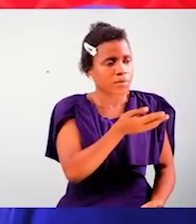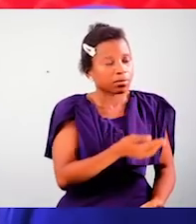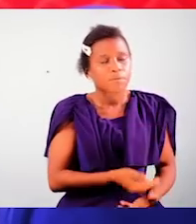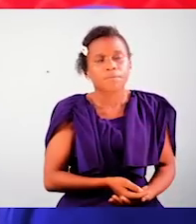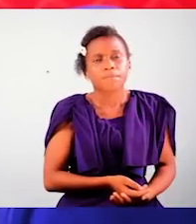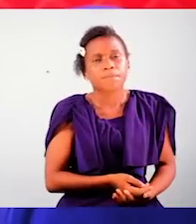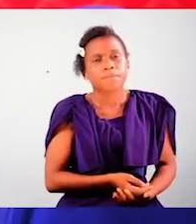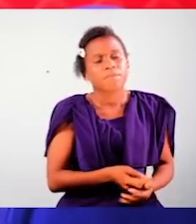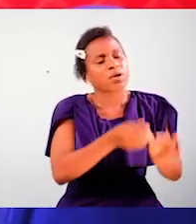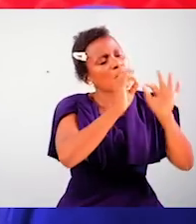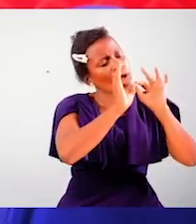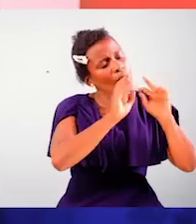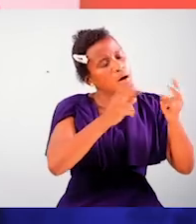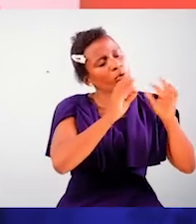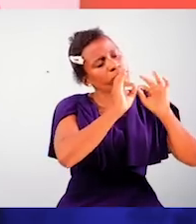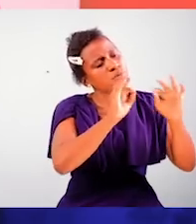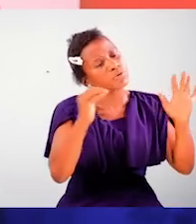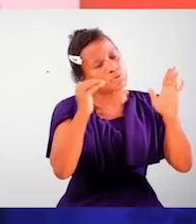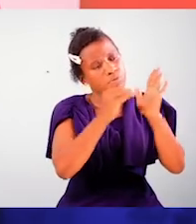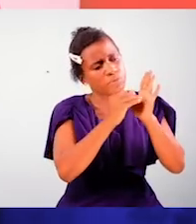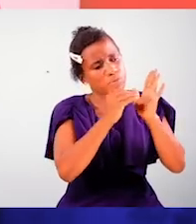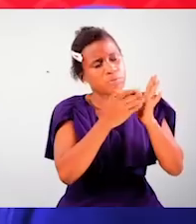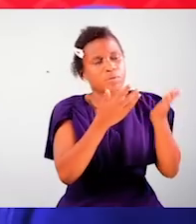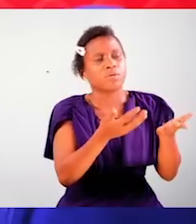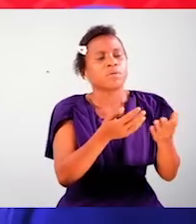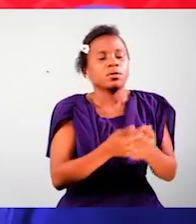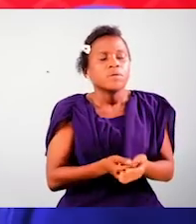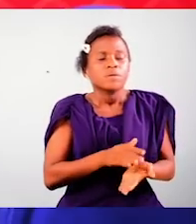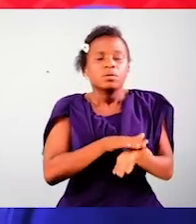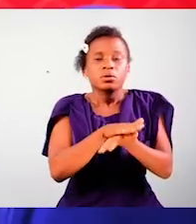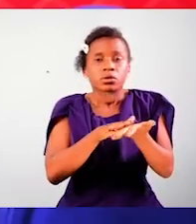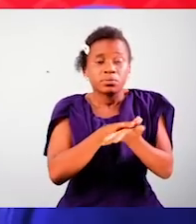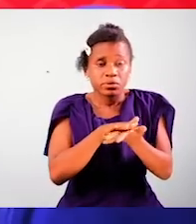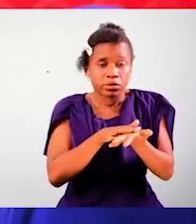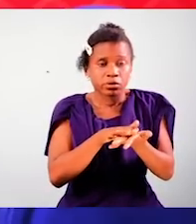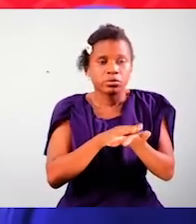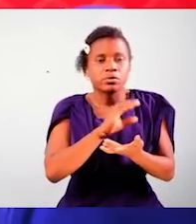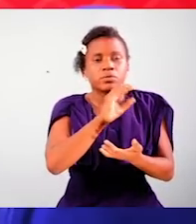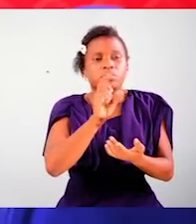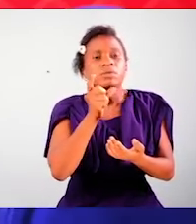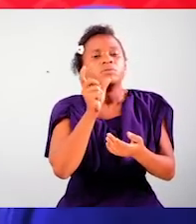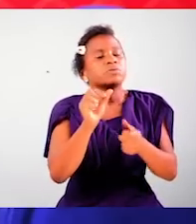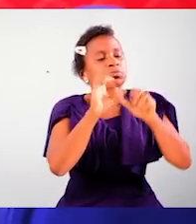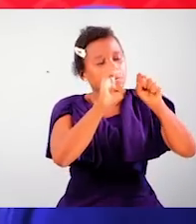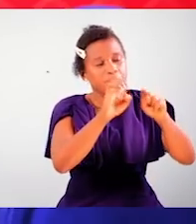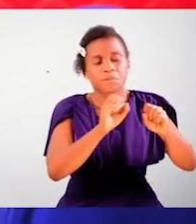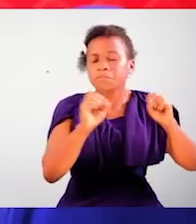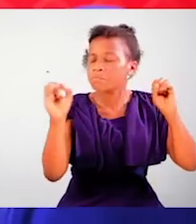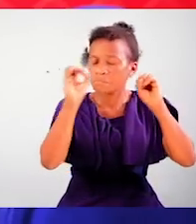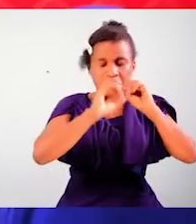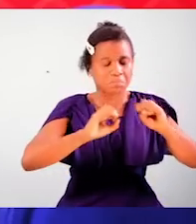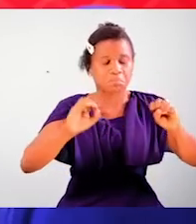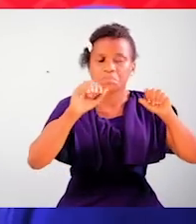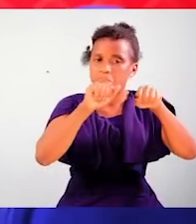CAG hapaswi kukamata. Hapaswi kukamatwa, mamlaka za kukamata zipo zinajulikana. Kwa sheria ilivyo sasa hivi,